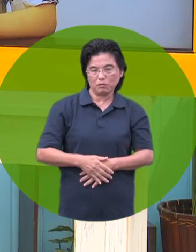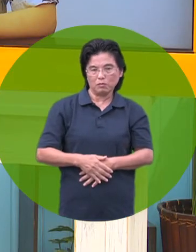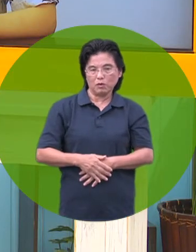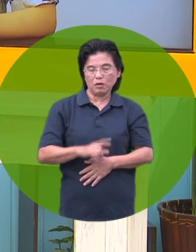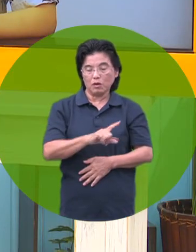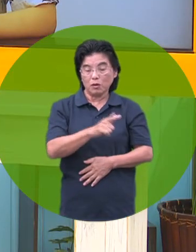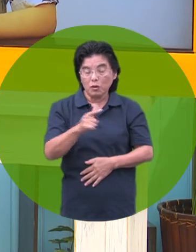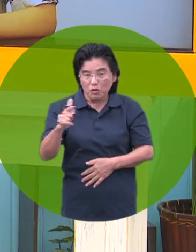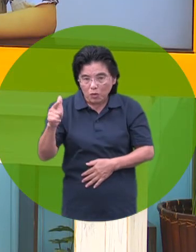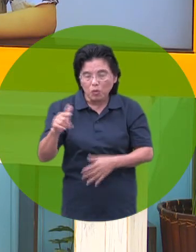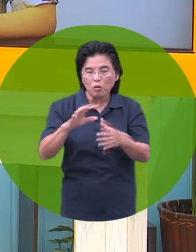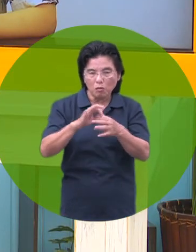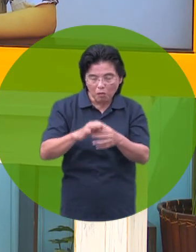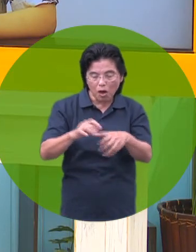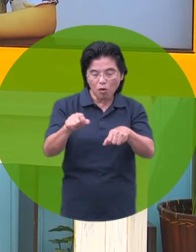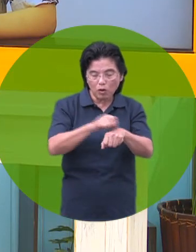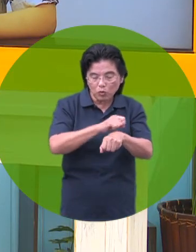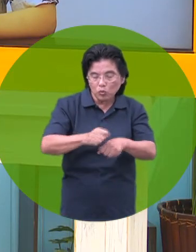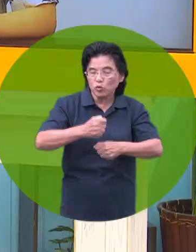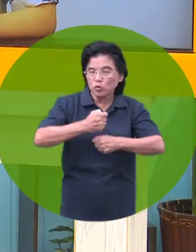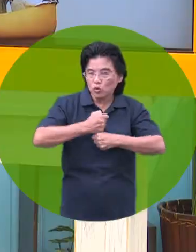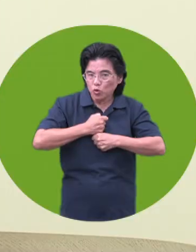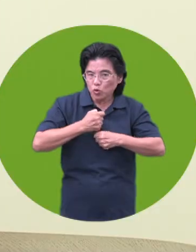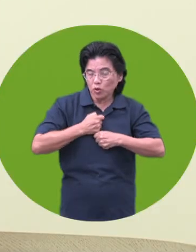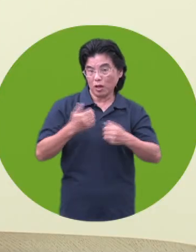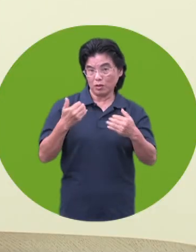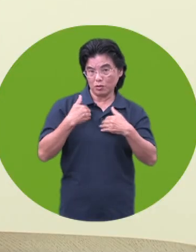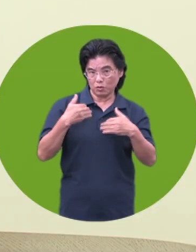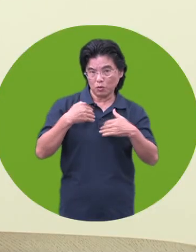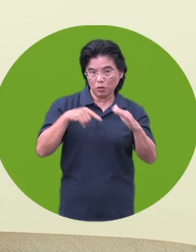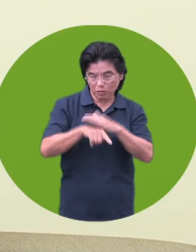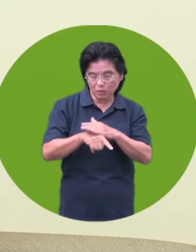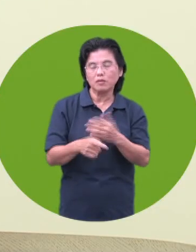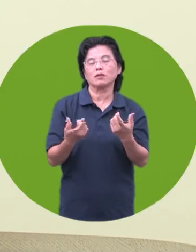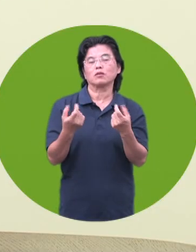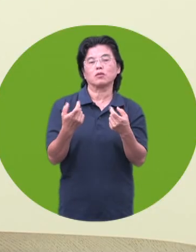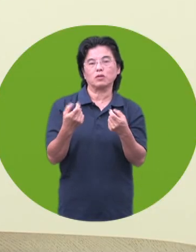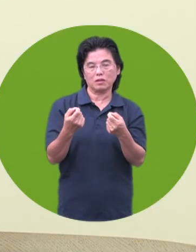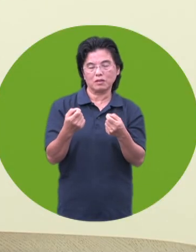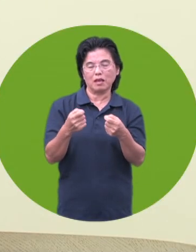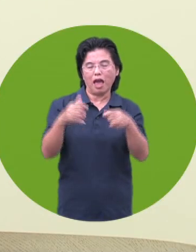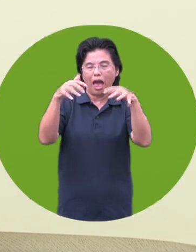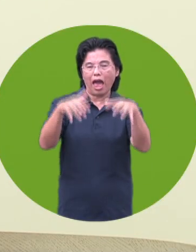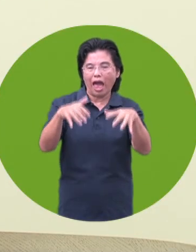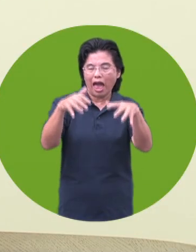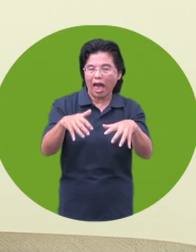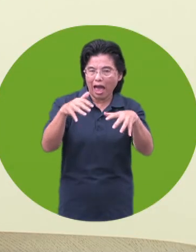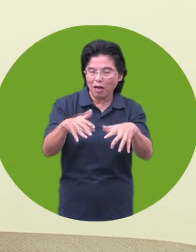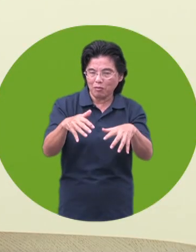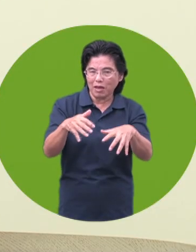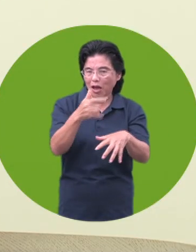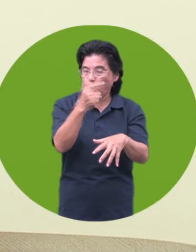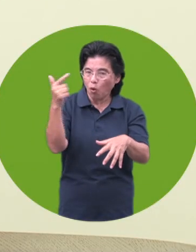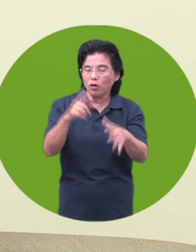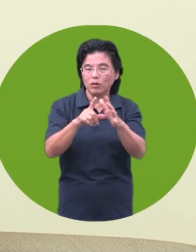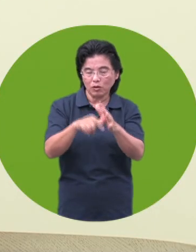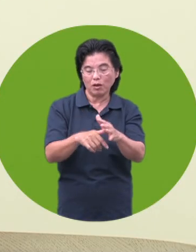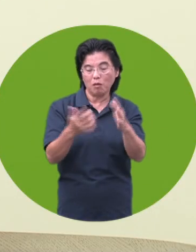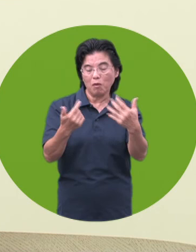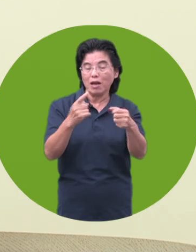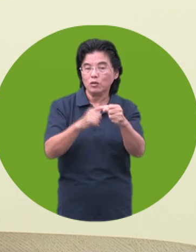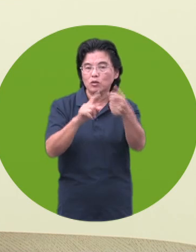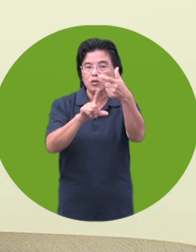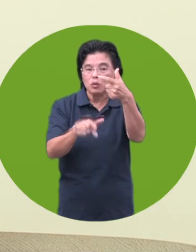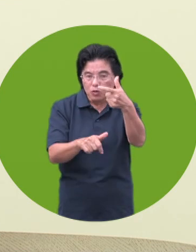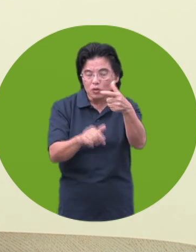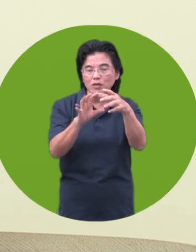化とともにより注意が必要となるわけですね。 そうですね。そうした雨のシーズンに向けて毎年6月を土砂